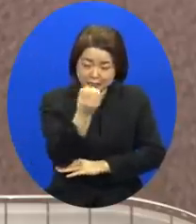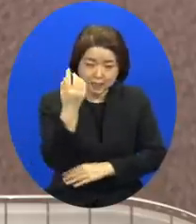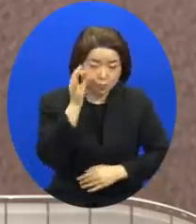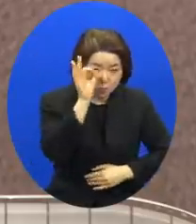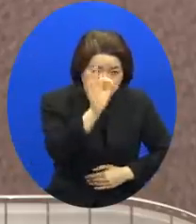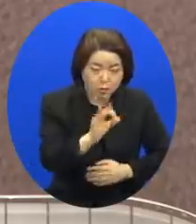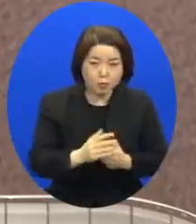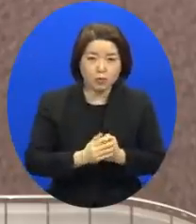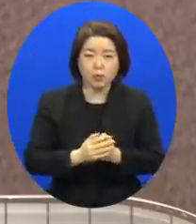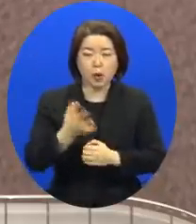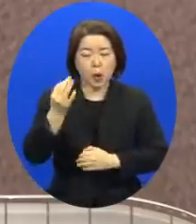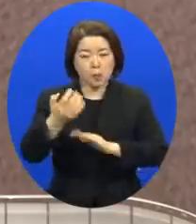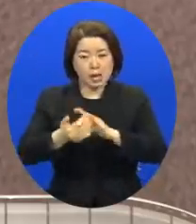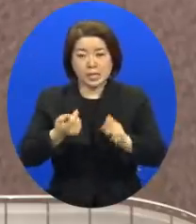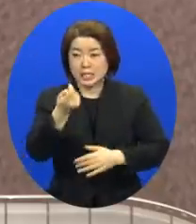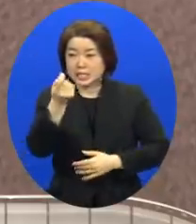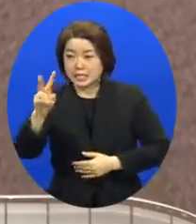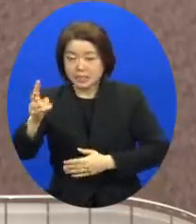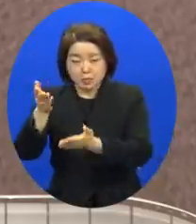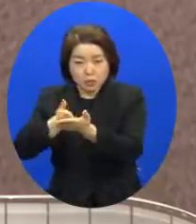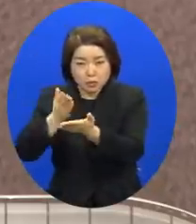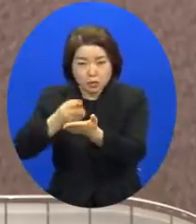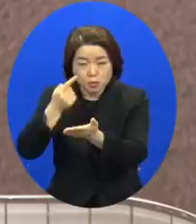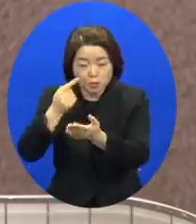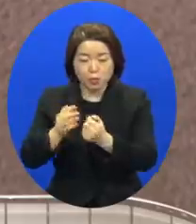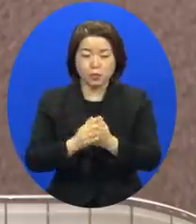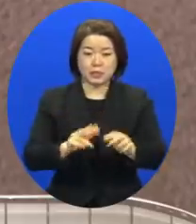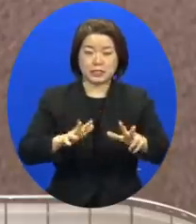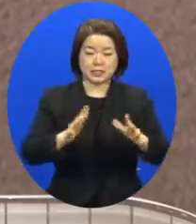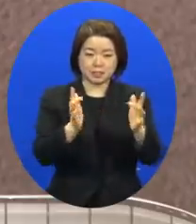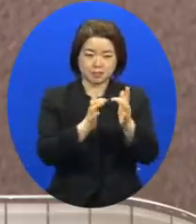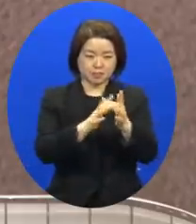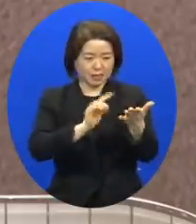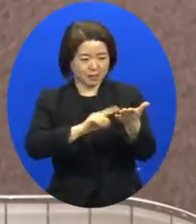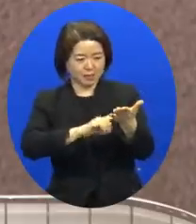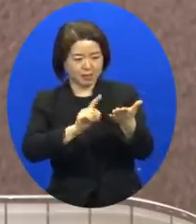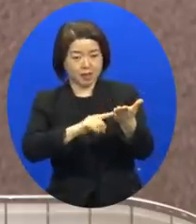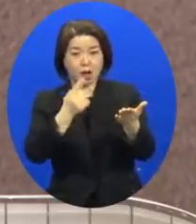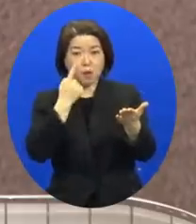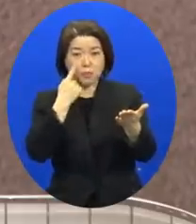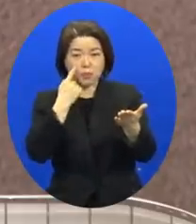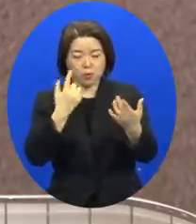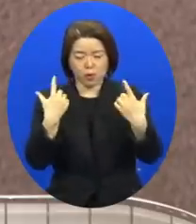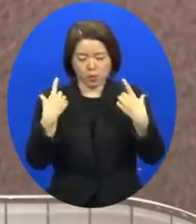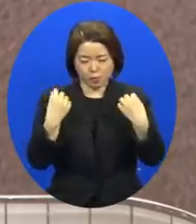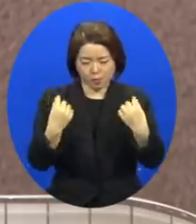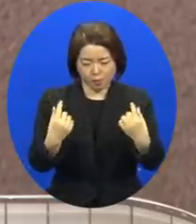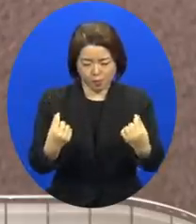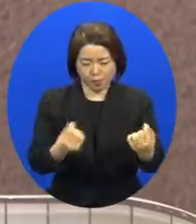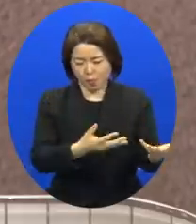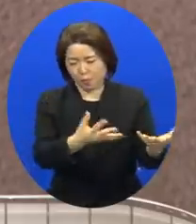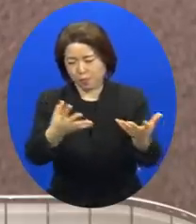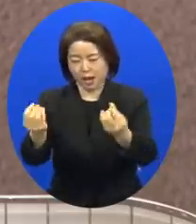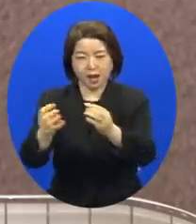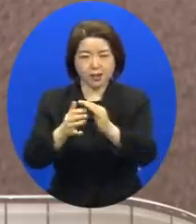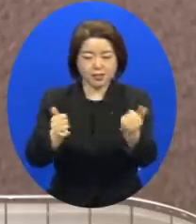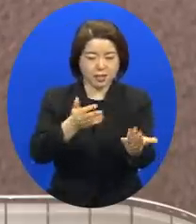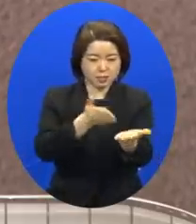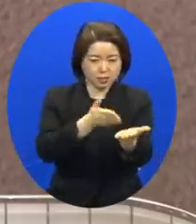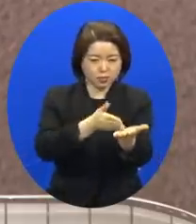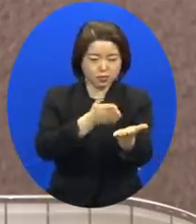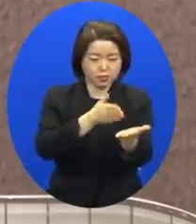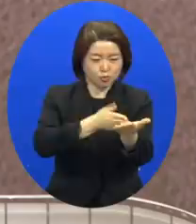얼마전까지는 tv 뉴스를 보고 지금은 인터넷을 검색하면서 동일하게 수많은 사람들이 뉴스를